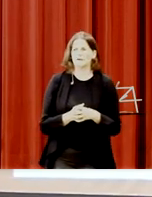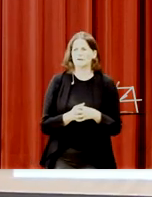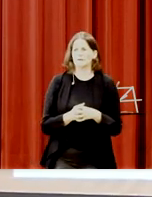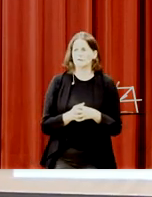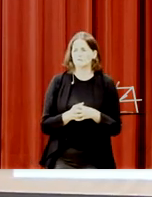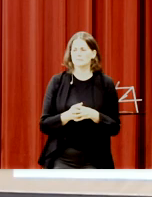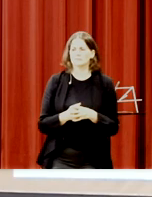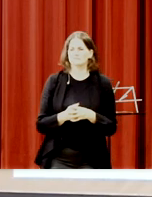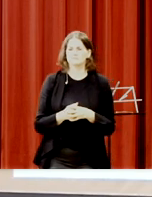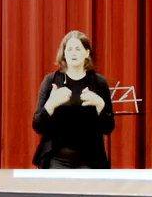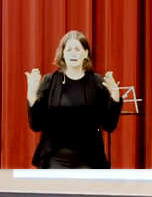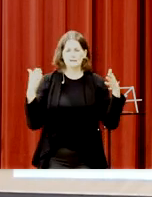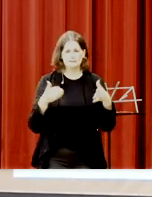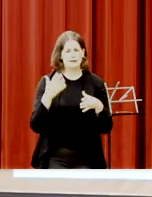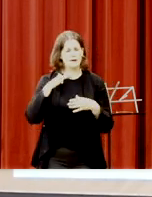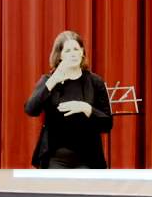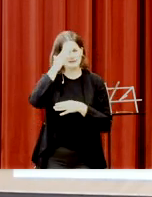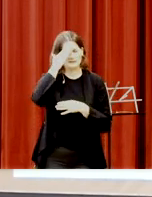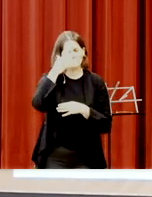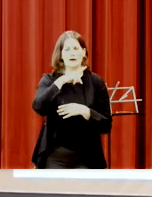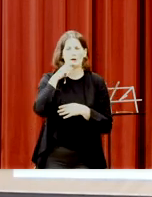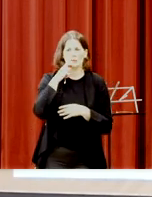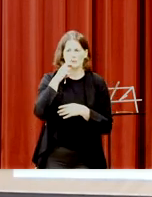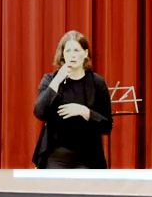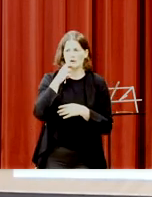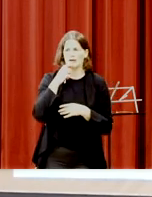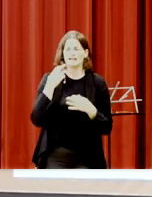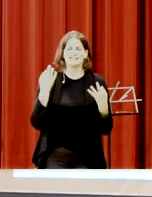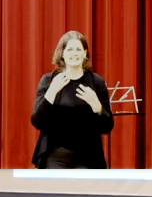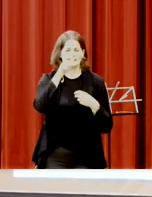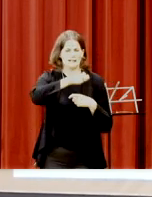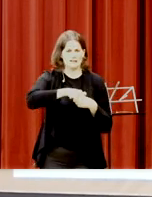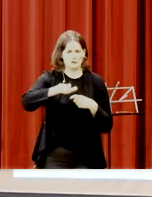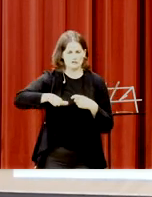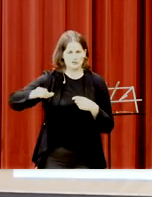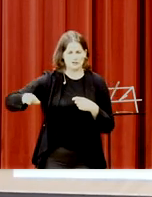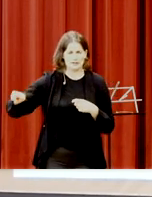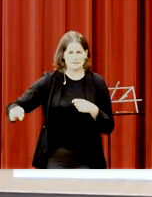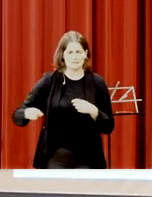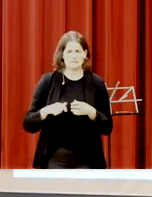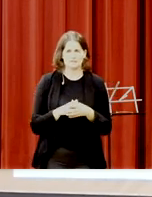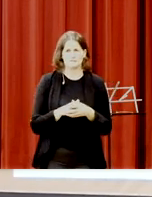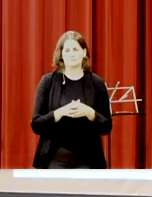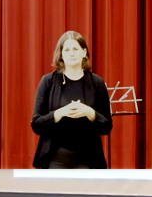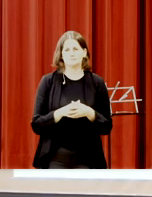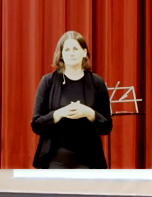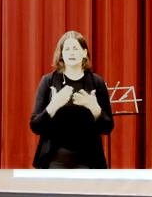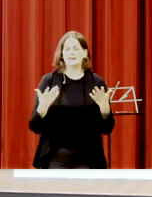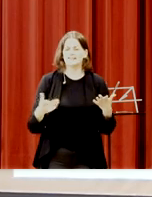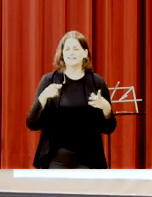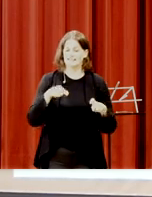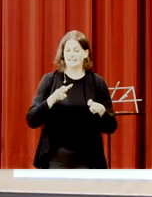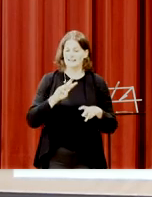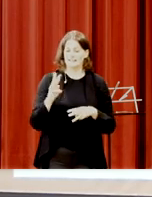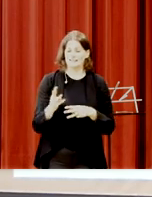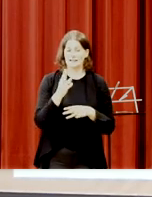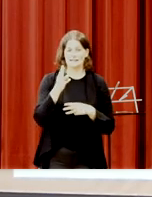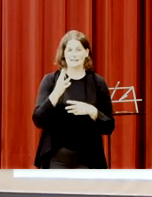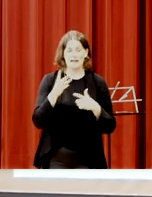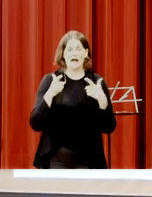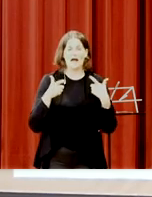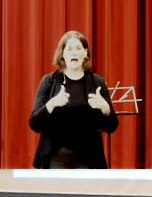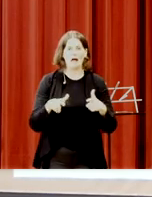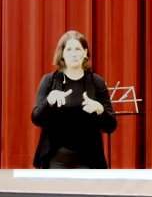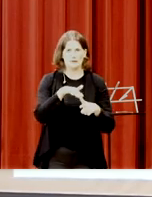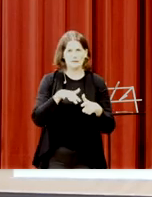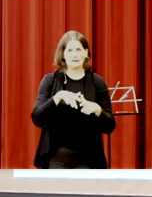I és en aquest tercer àmbit, el de les persones, que tenim un altre gran repte. Si em permeten majúsculs, perquè no estem acostumats